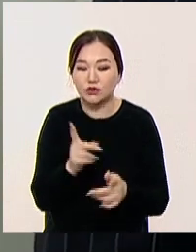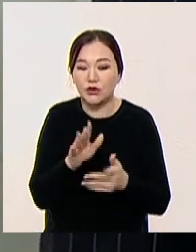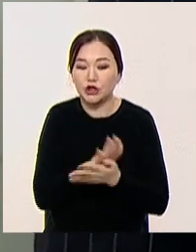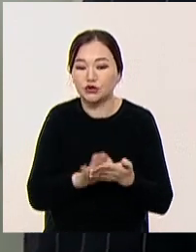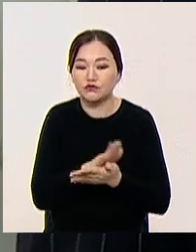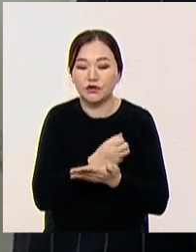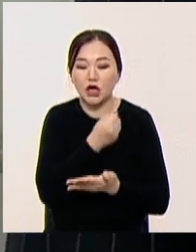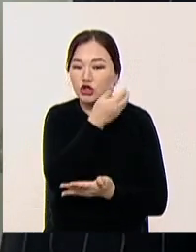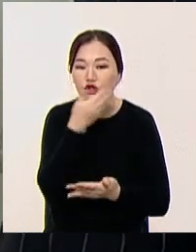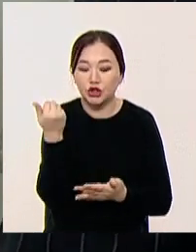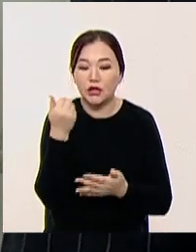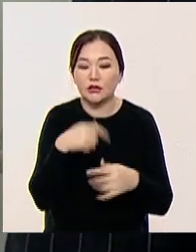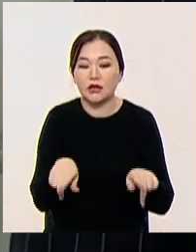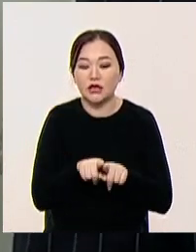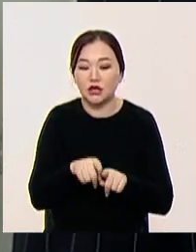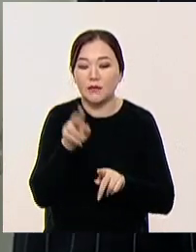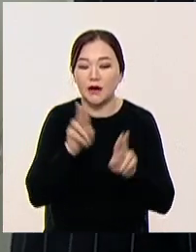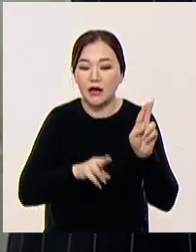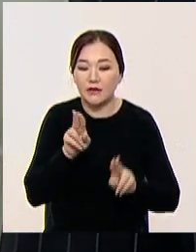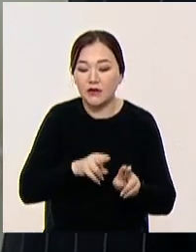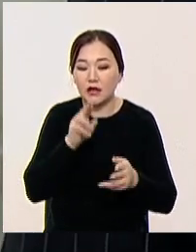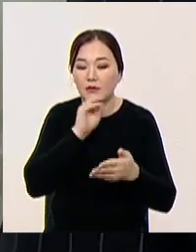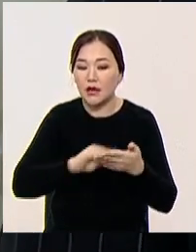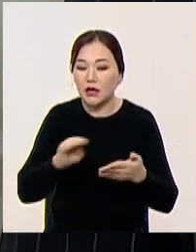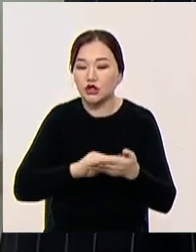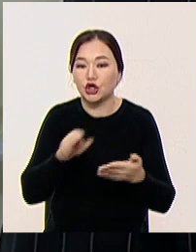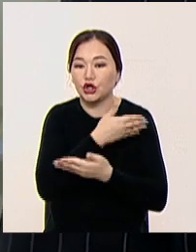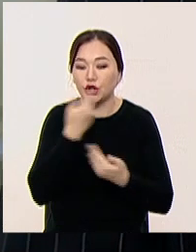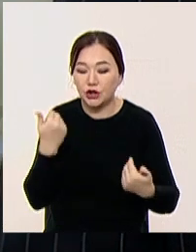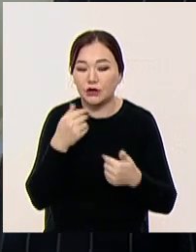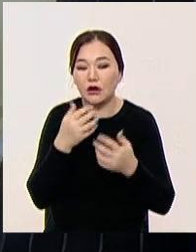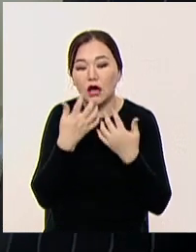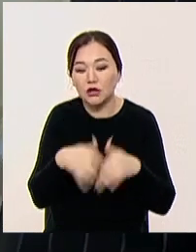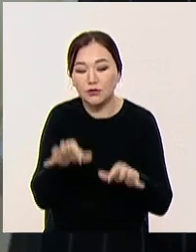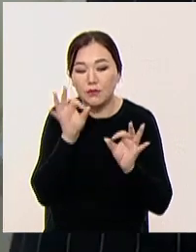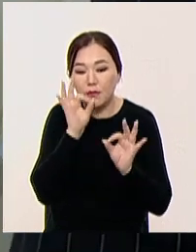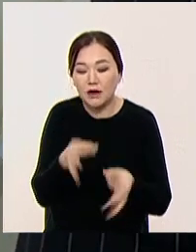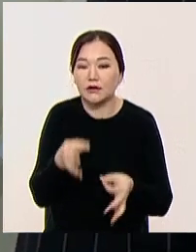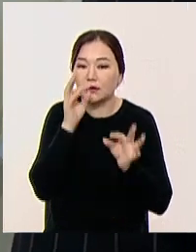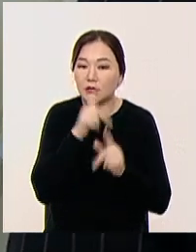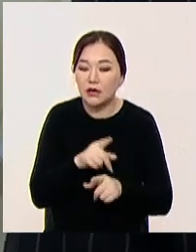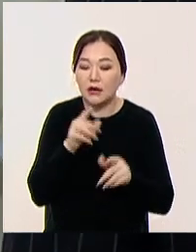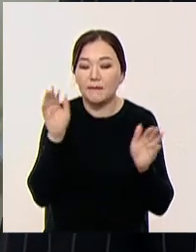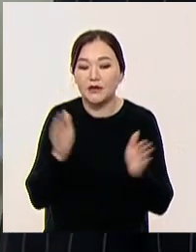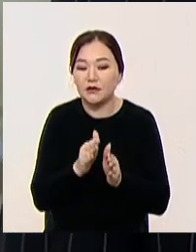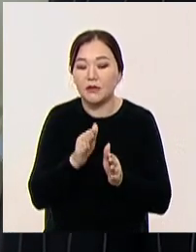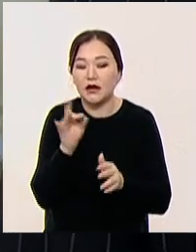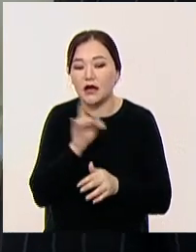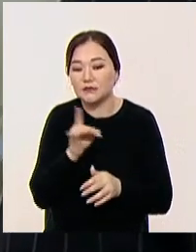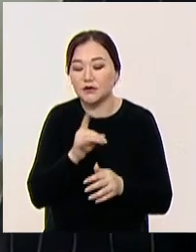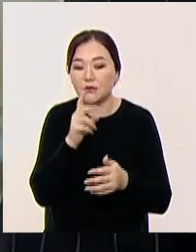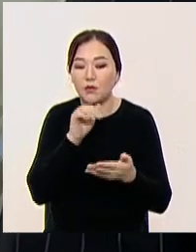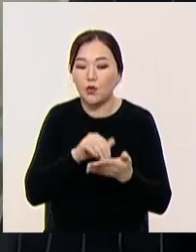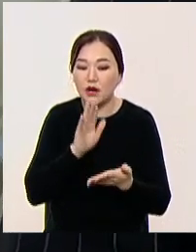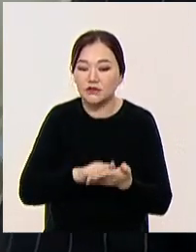ничего не нашли. И также правилами не указано проверить этот отчет. Минимальные объемы